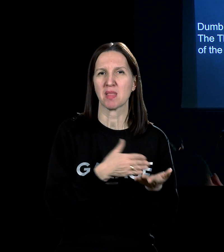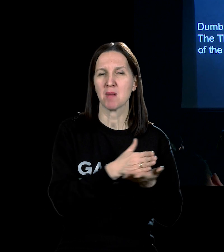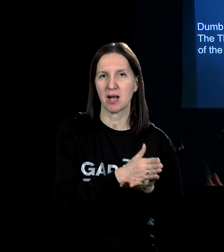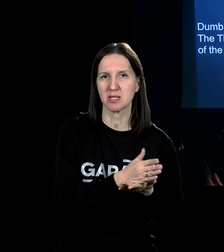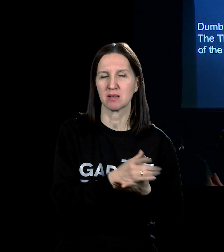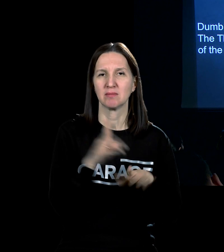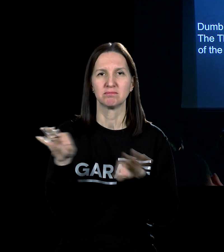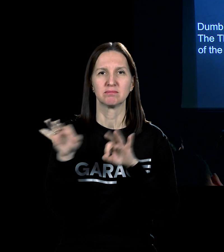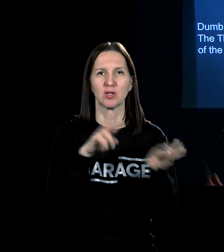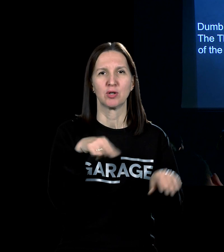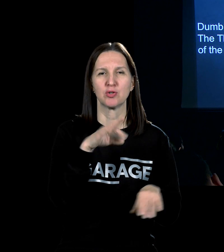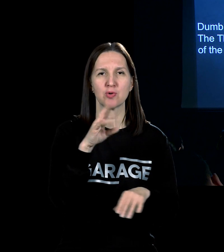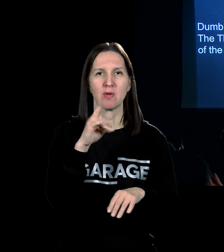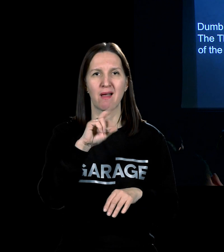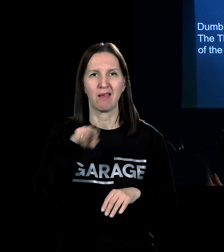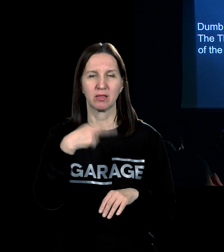Джада, из...